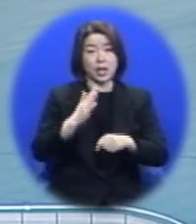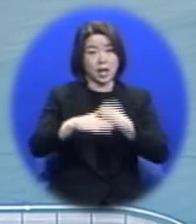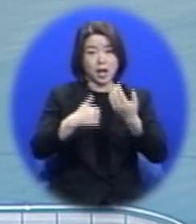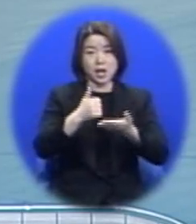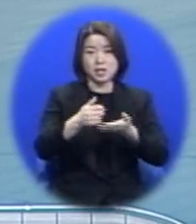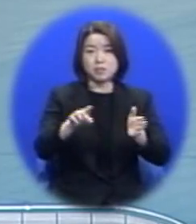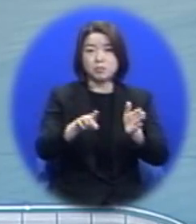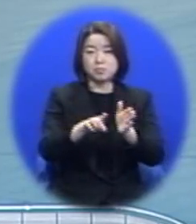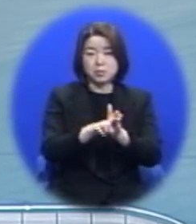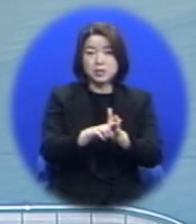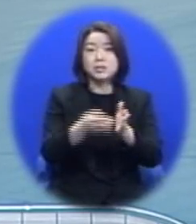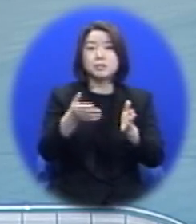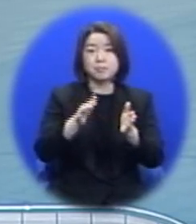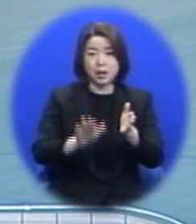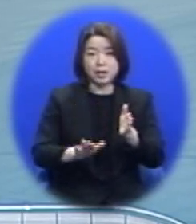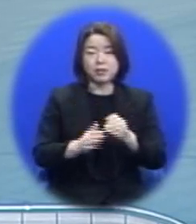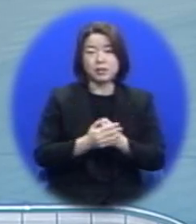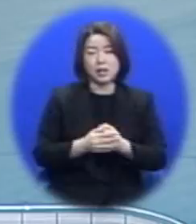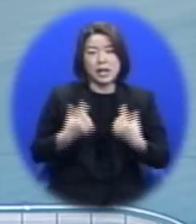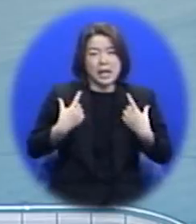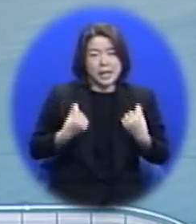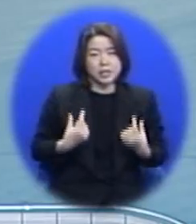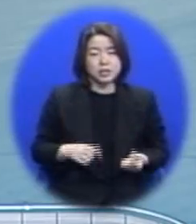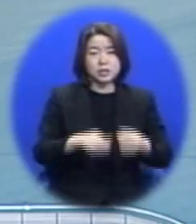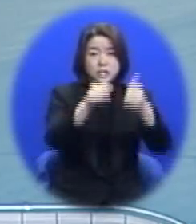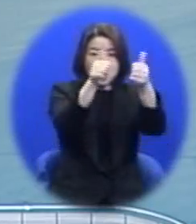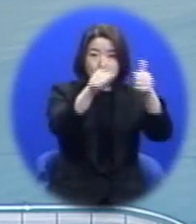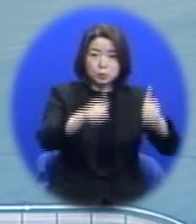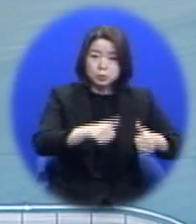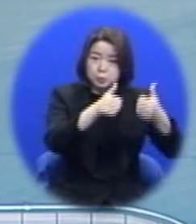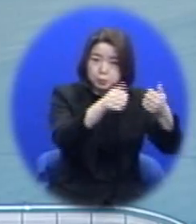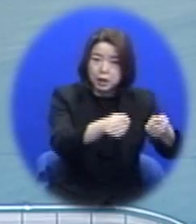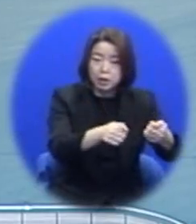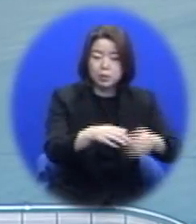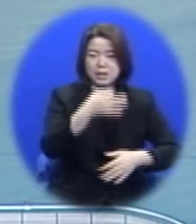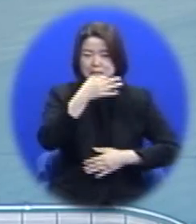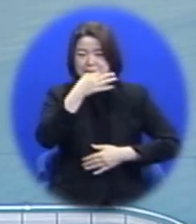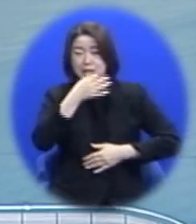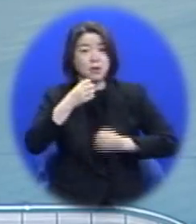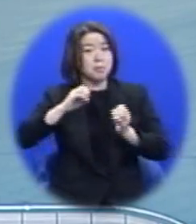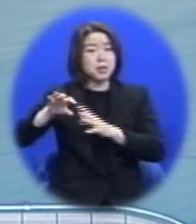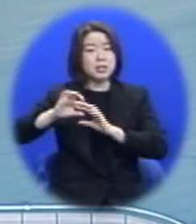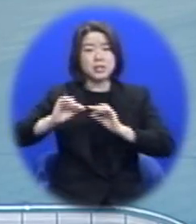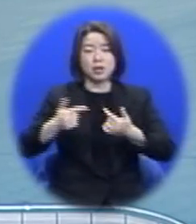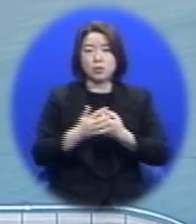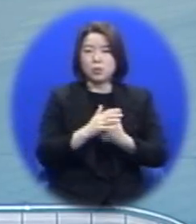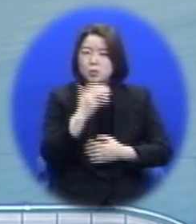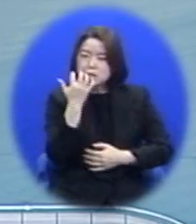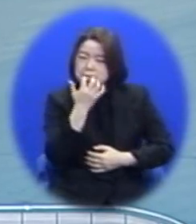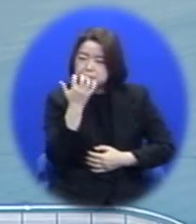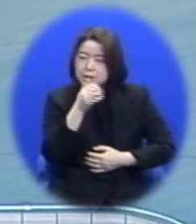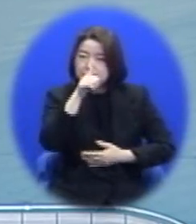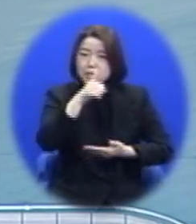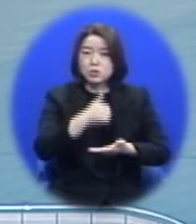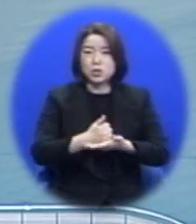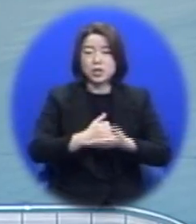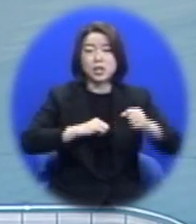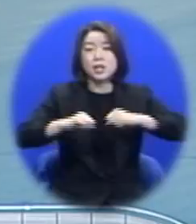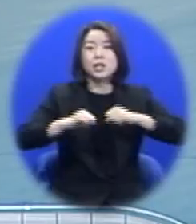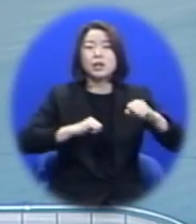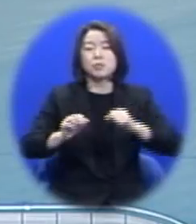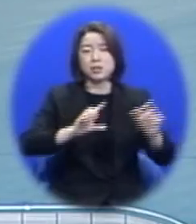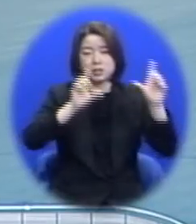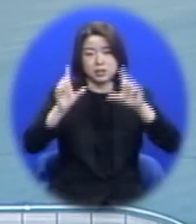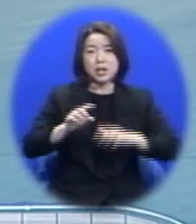하나님을 믿는다고 하면서도 여전히 우상 숭배하고 탐심을 버리지 못하고 음란한 죄를 짓고 사는 것을